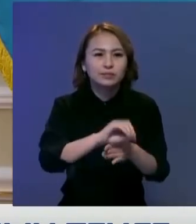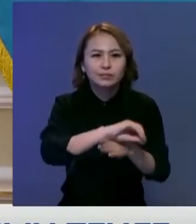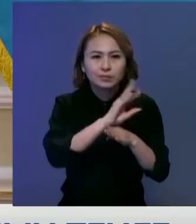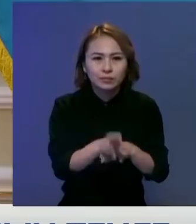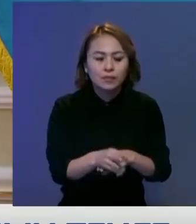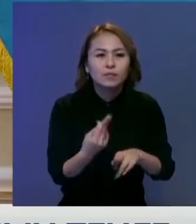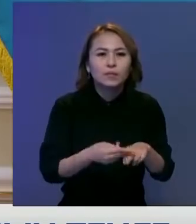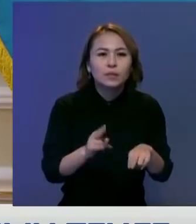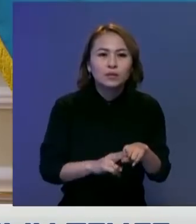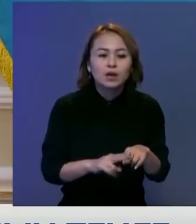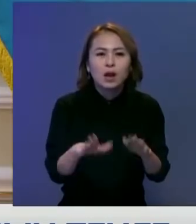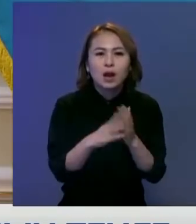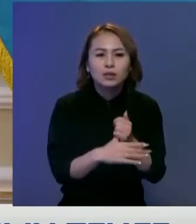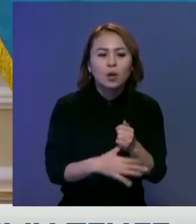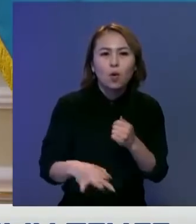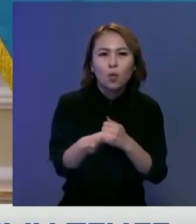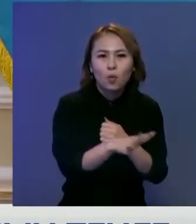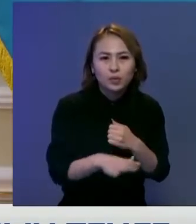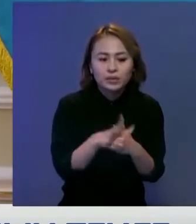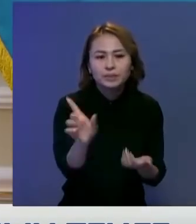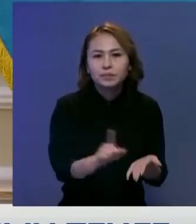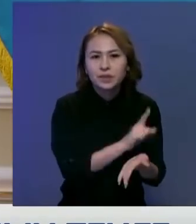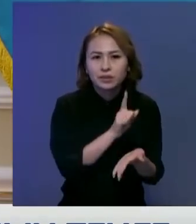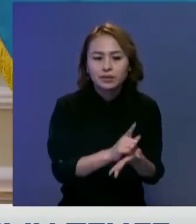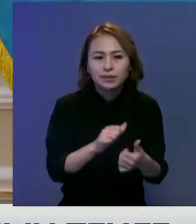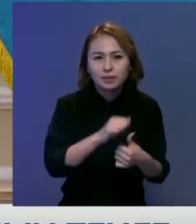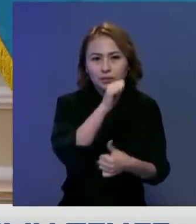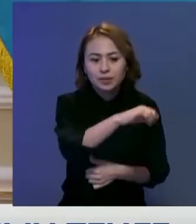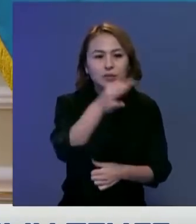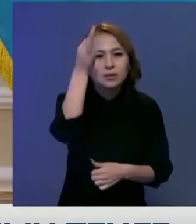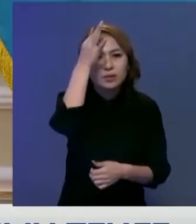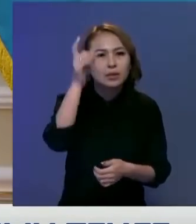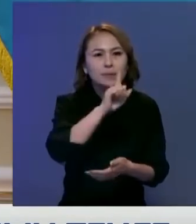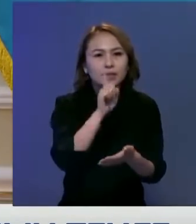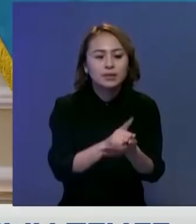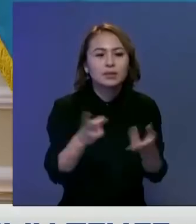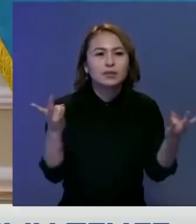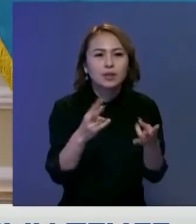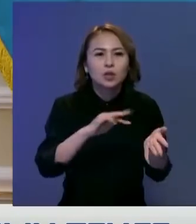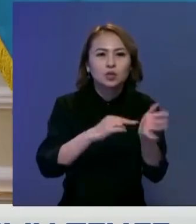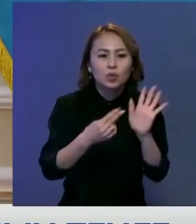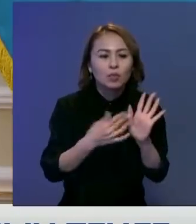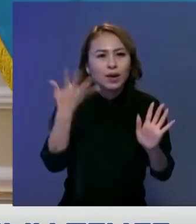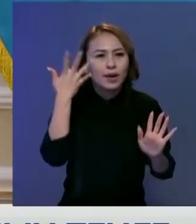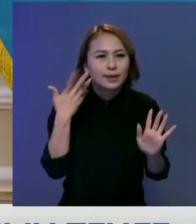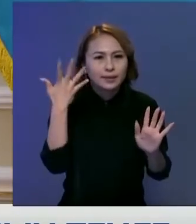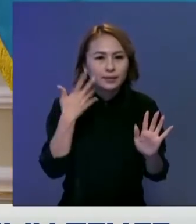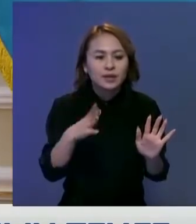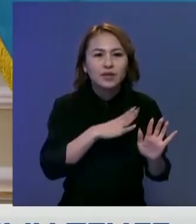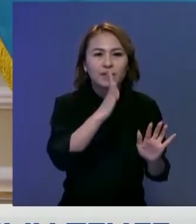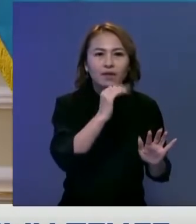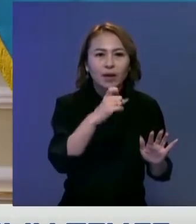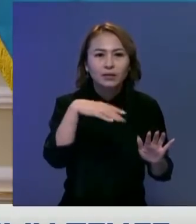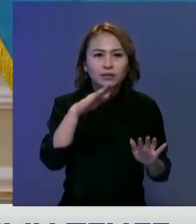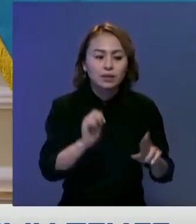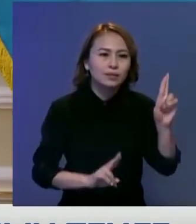Бұл Атра обысының ғанай міндет емес екенің еске саламын. Жоба аясында вақталық